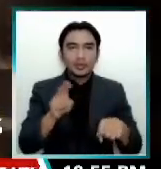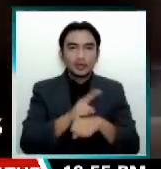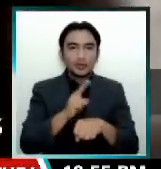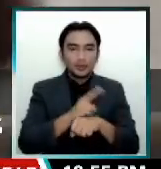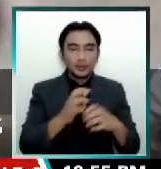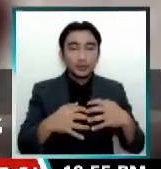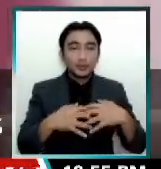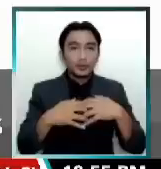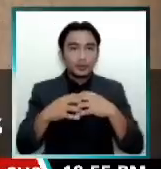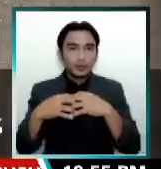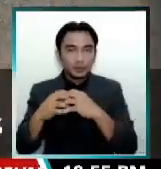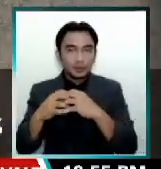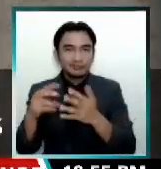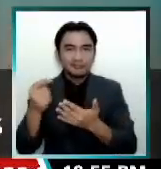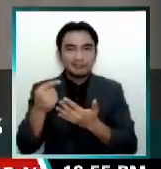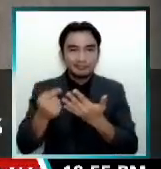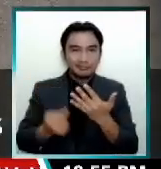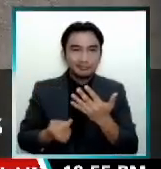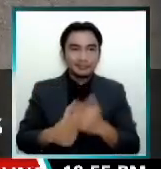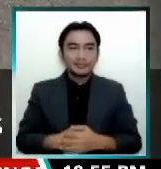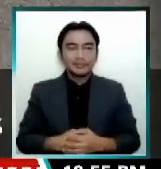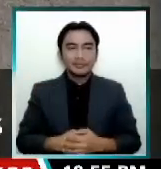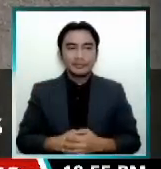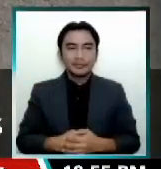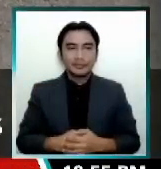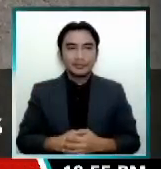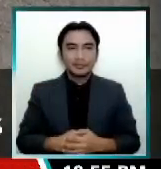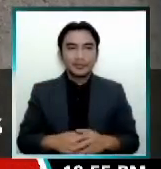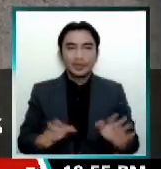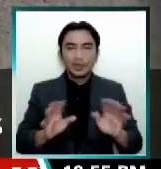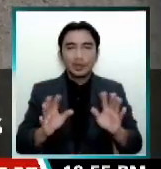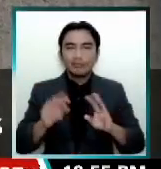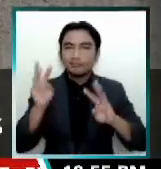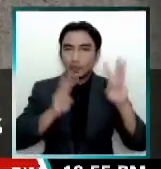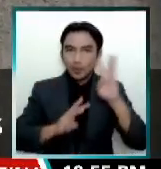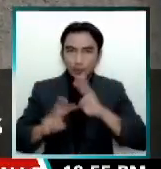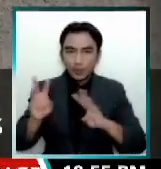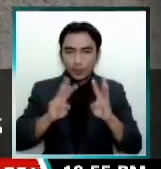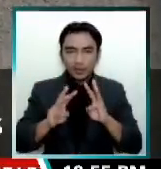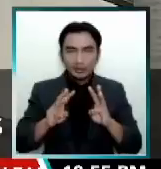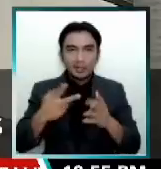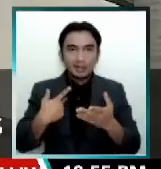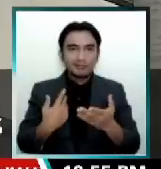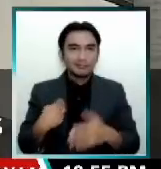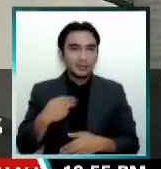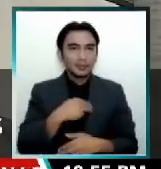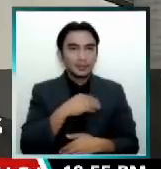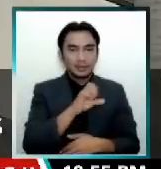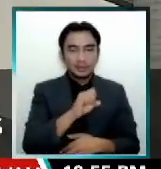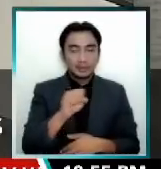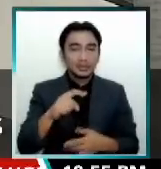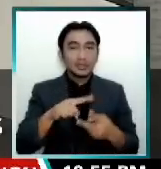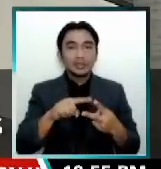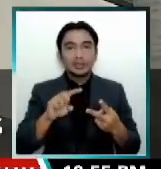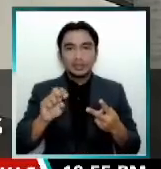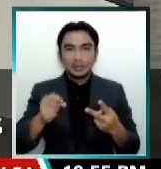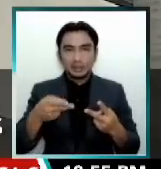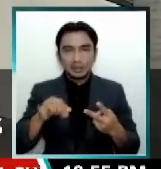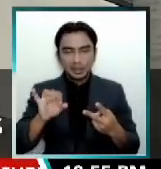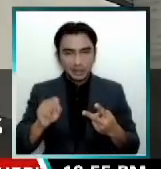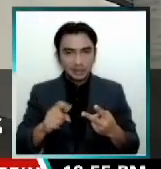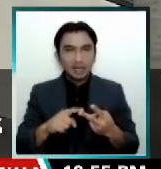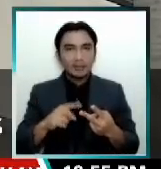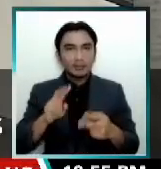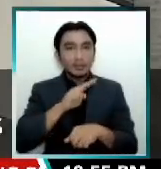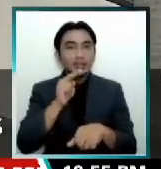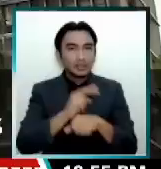kinakailangang infrastruktura. Hindi raw anya dapat mangamba ang mga miyembro ng SSS at GSIS dahil binabantayan ng national government ang